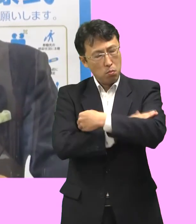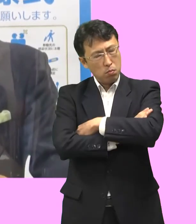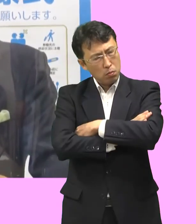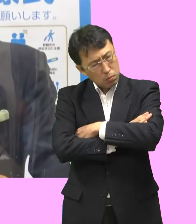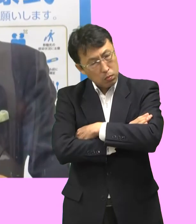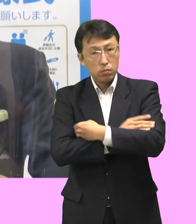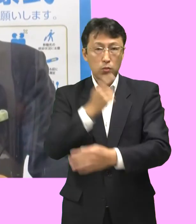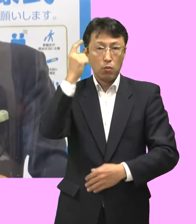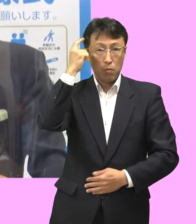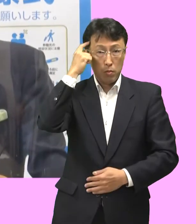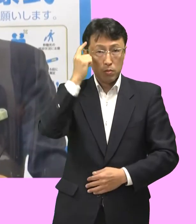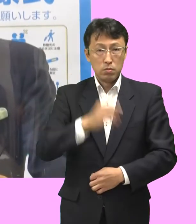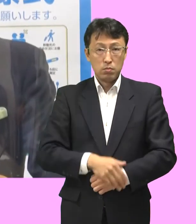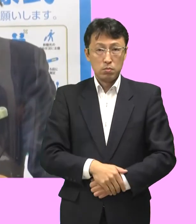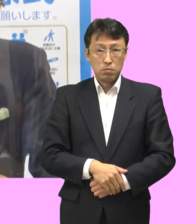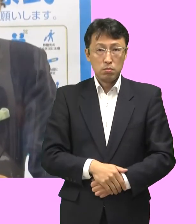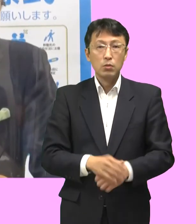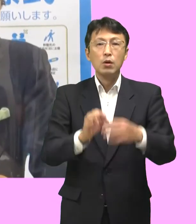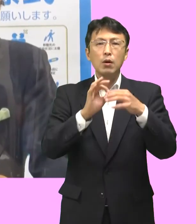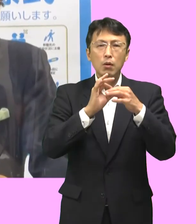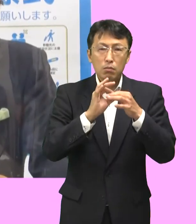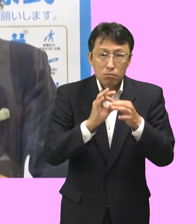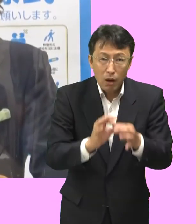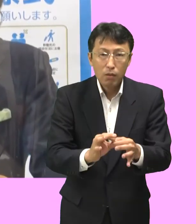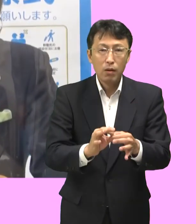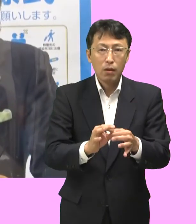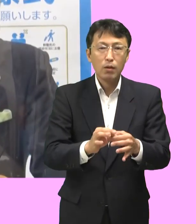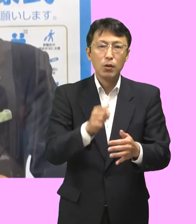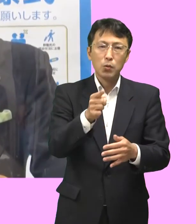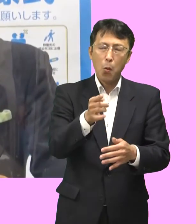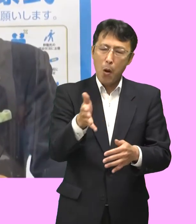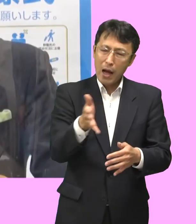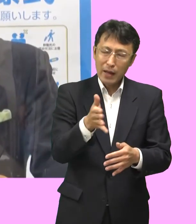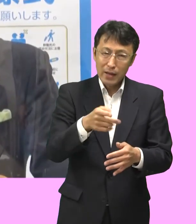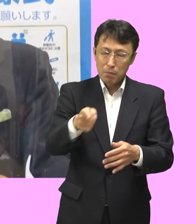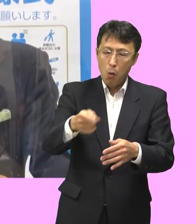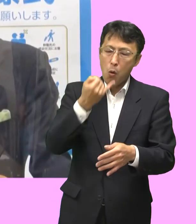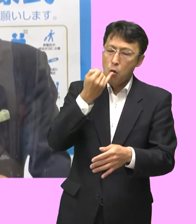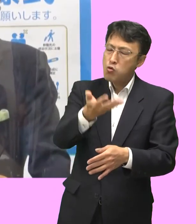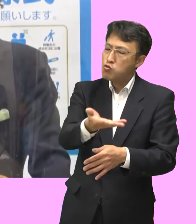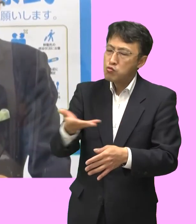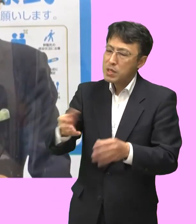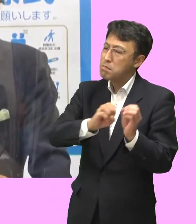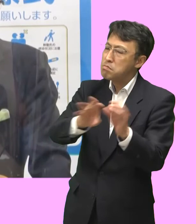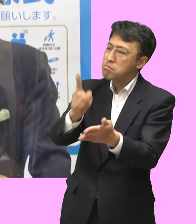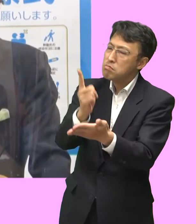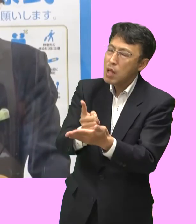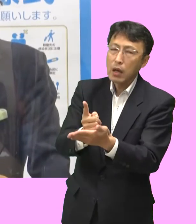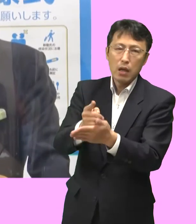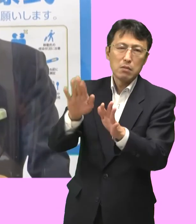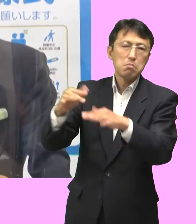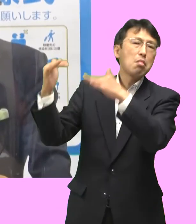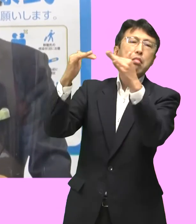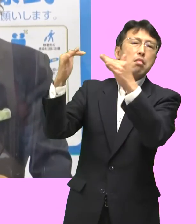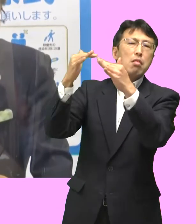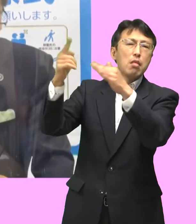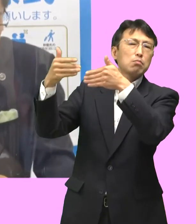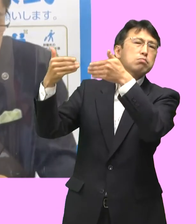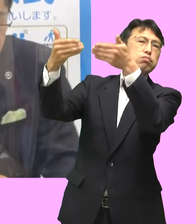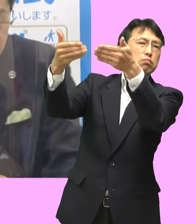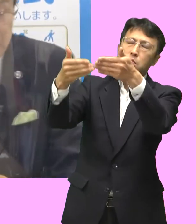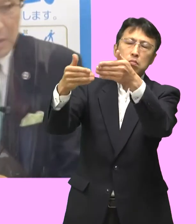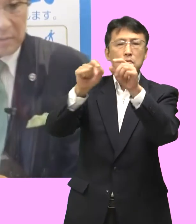っと意図が見えすぎてるかなという感じがします。で、私自身はですね、まあ、これまでも主張したよう